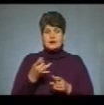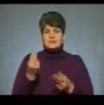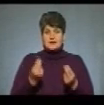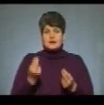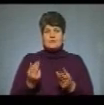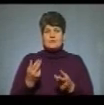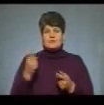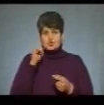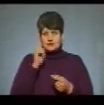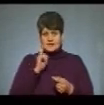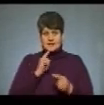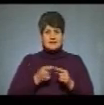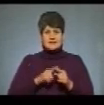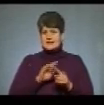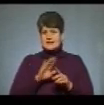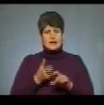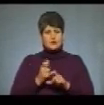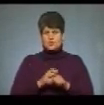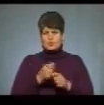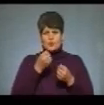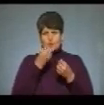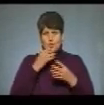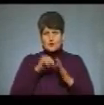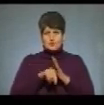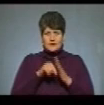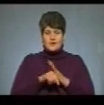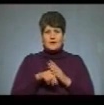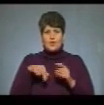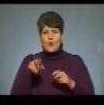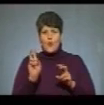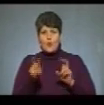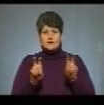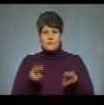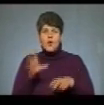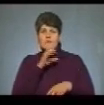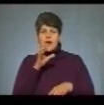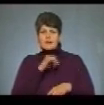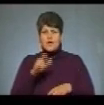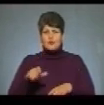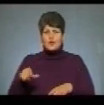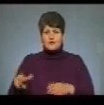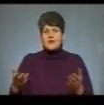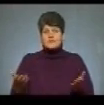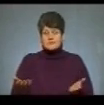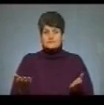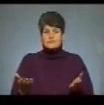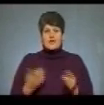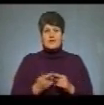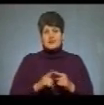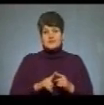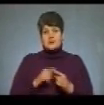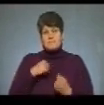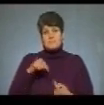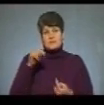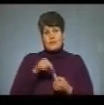Ну, це є роль не дуже позитивна. Походимо, обкрадаємо людей одним словом. І... Але це амплуа дуже